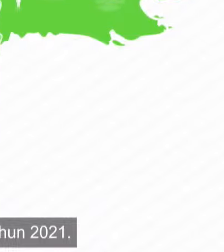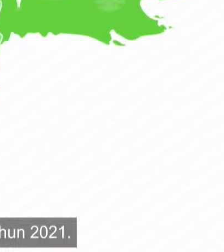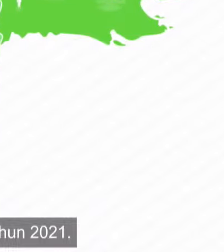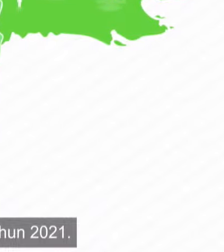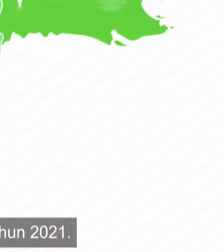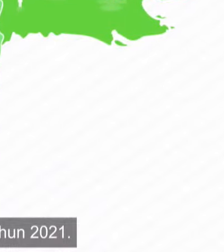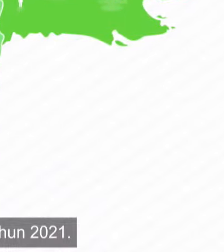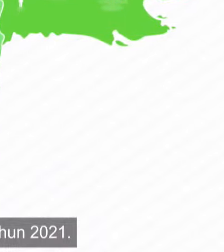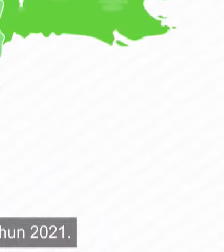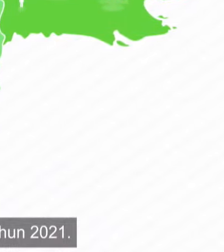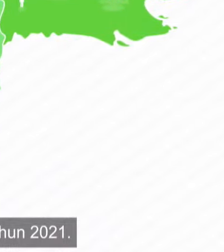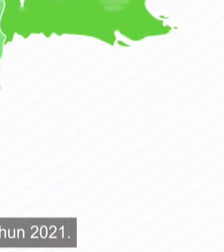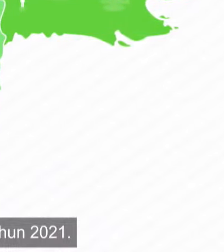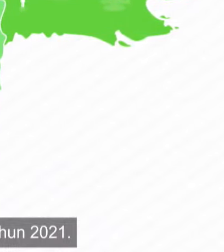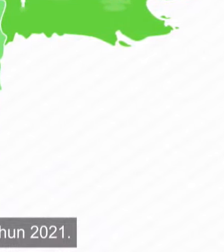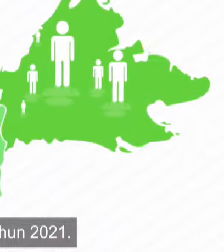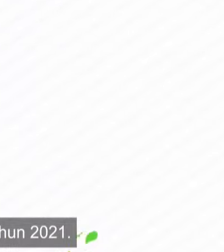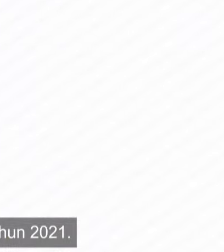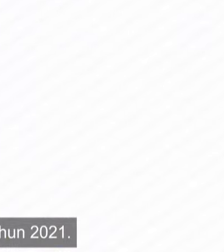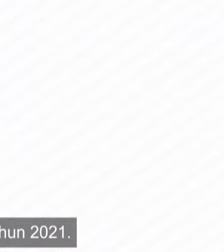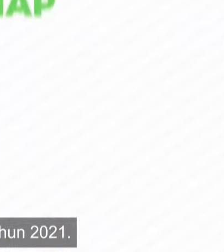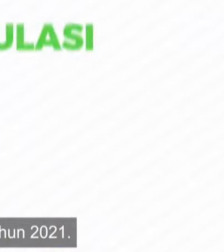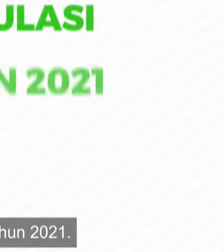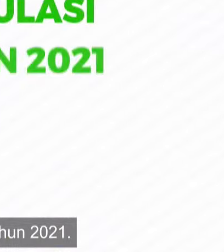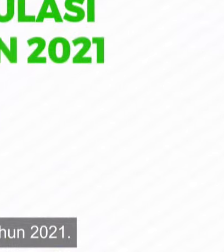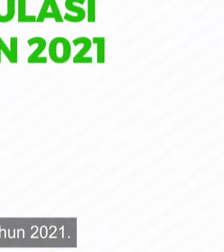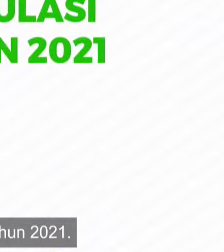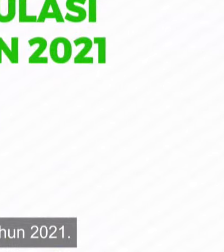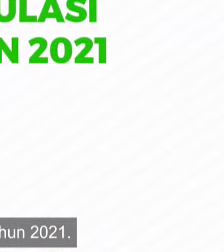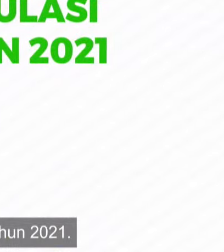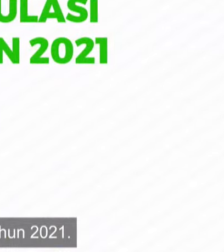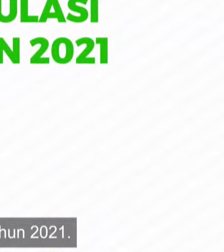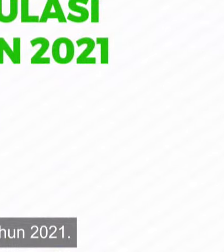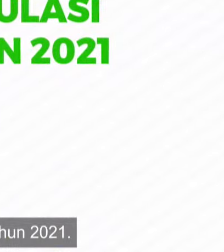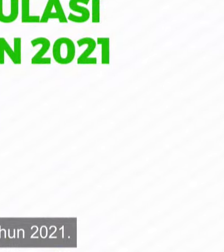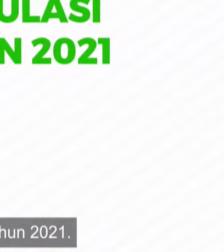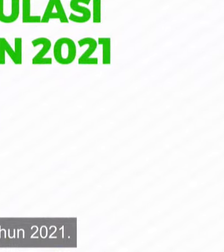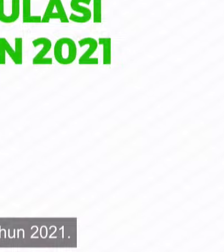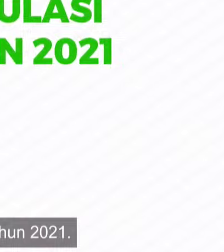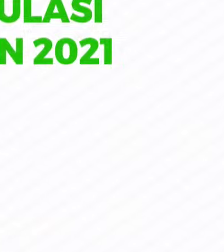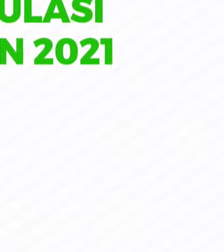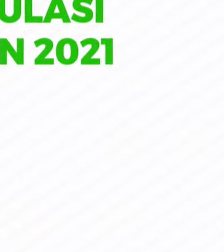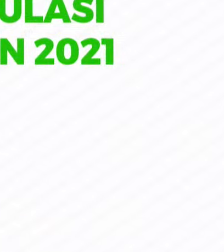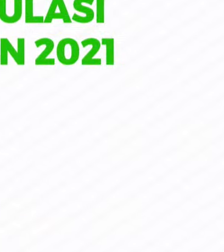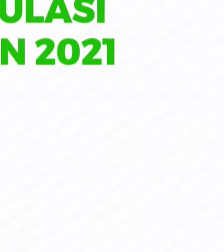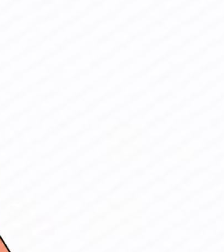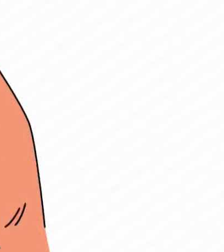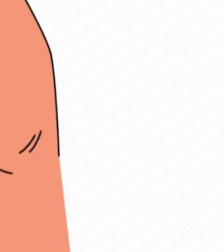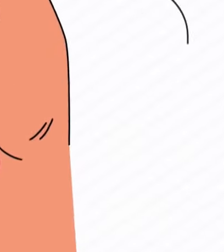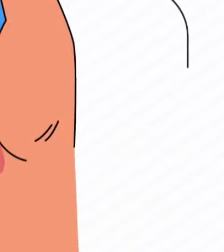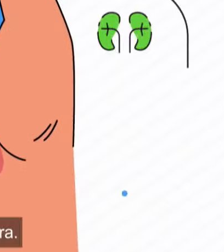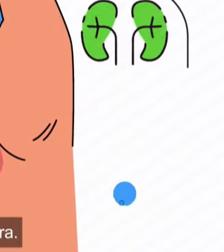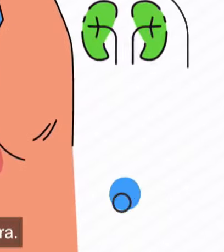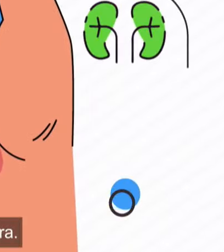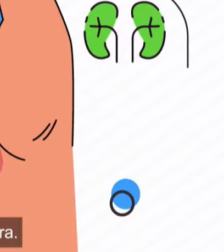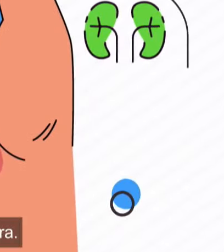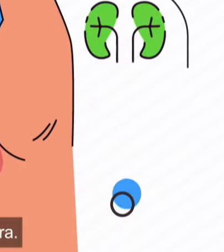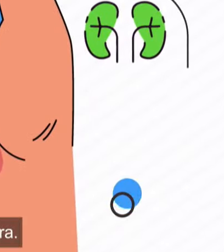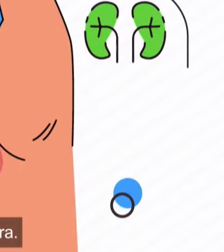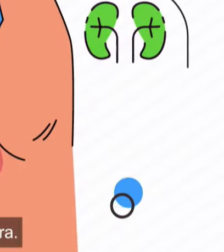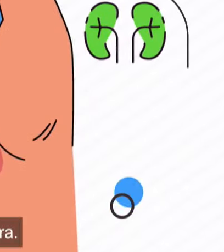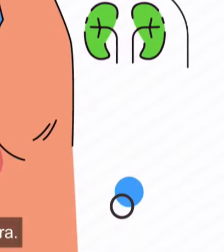Malaysia antara 10 negara dengan kadar transplantasi terendah di dunia pada tahun 2021.